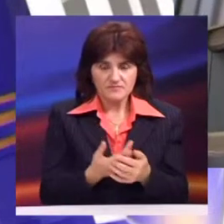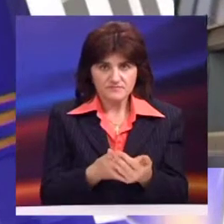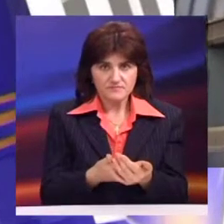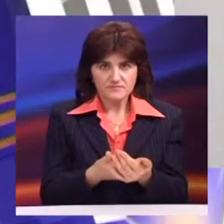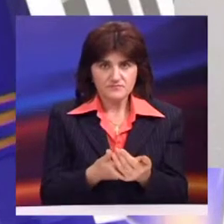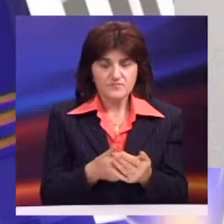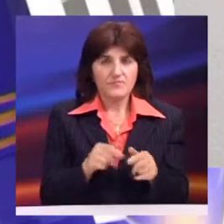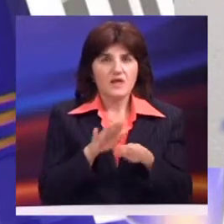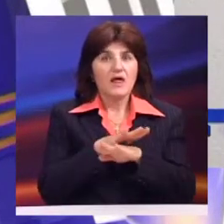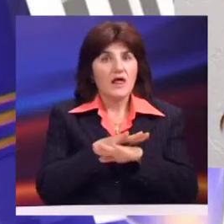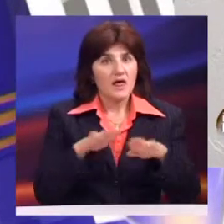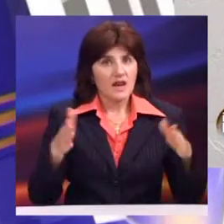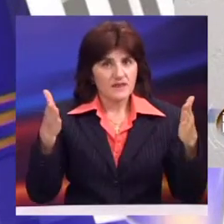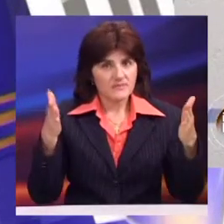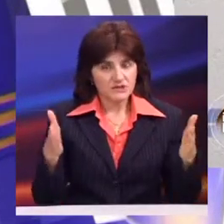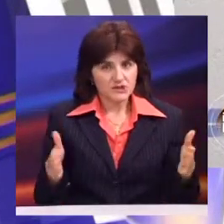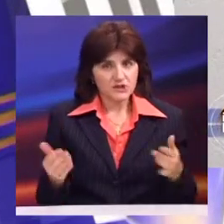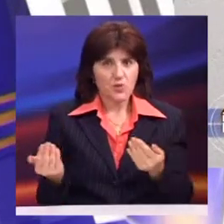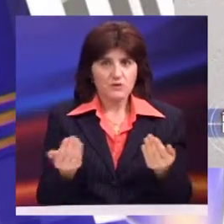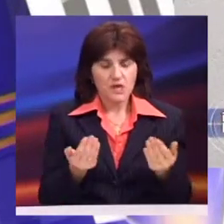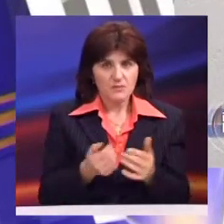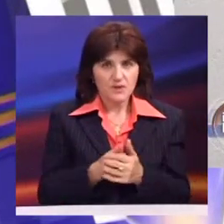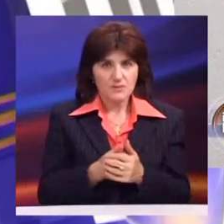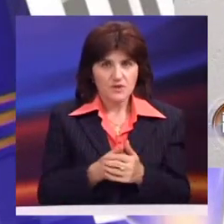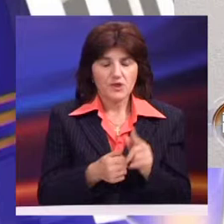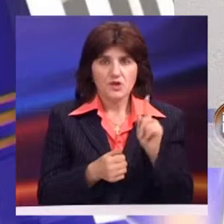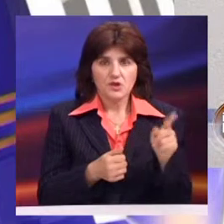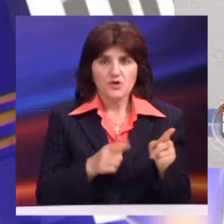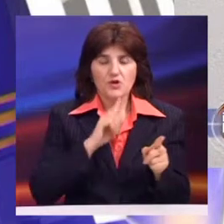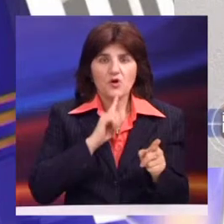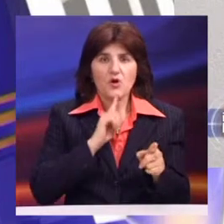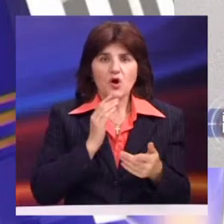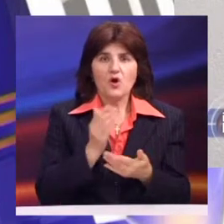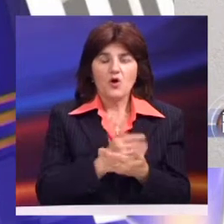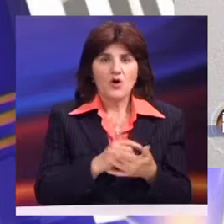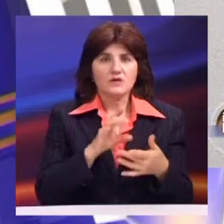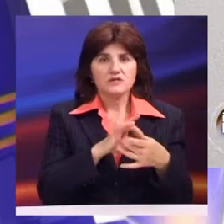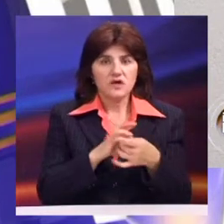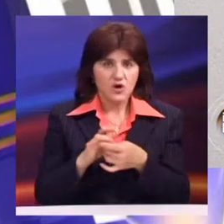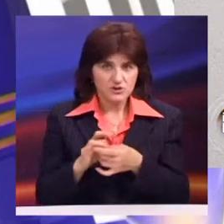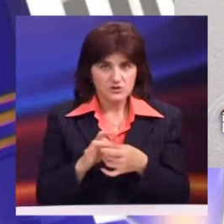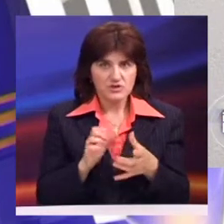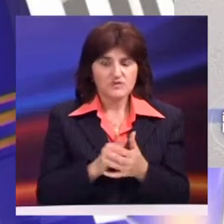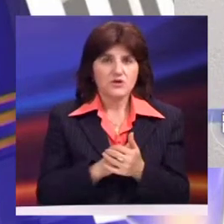novorođenčad. Reanimacioni sto za novorođenu decu, koji se koristi veoma često u